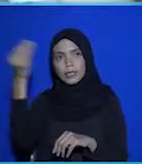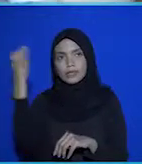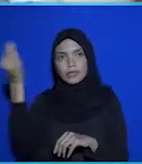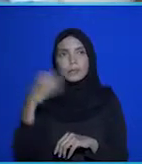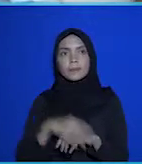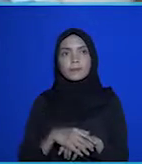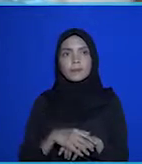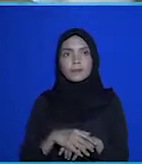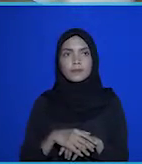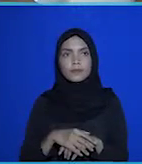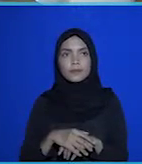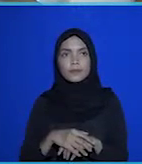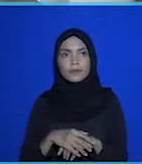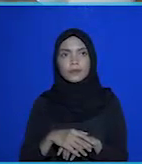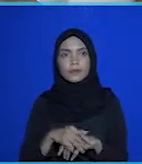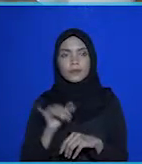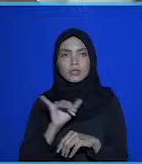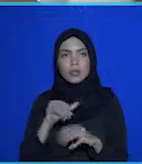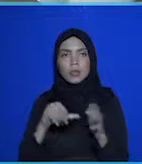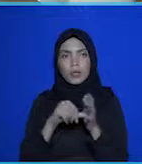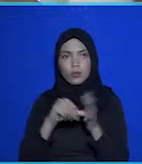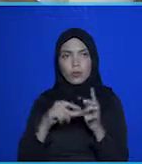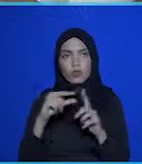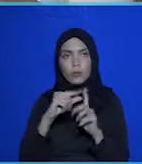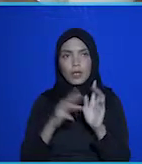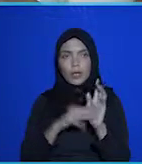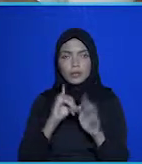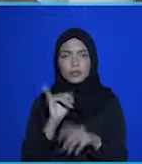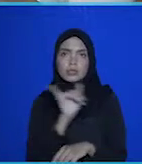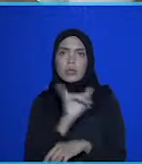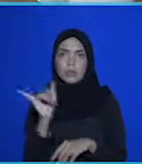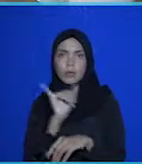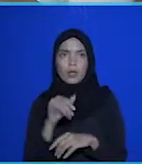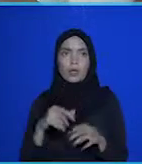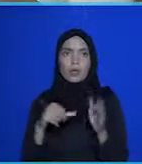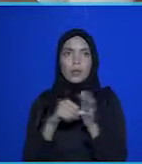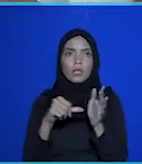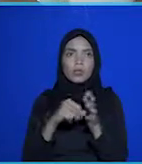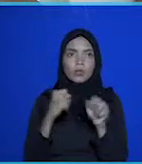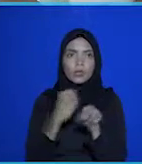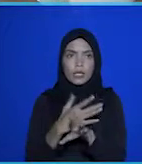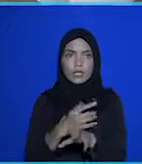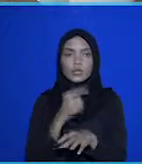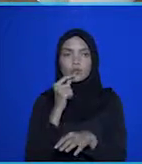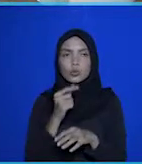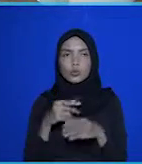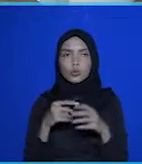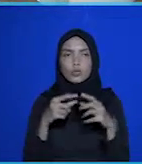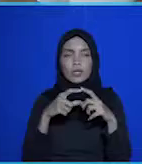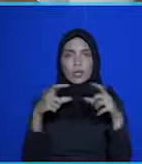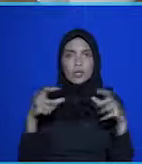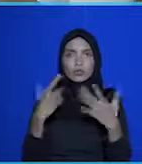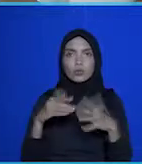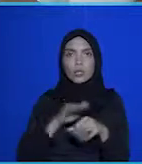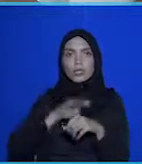Gratis ambulan dan truk bantuan. PLN juga melakukan hal yang sama, bantuan gratis pengiriman kargo, sudah 5 kali pengiriman, yaitu